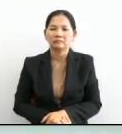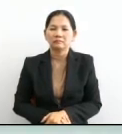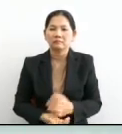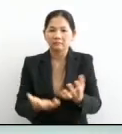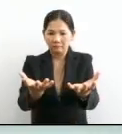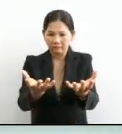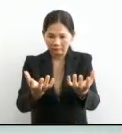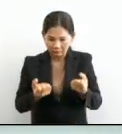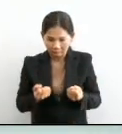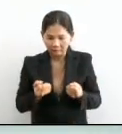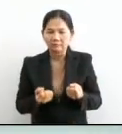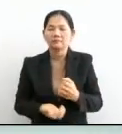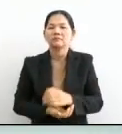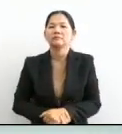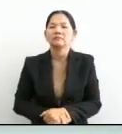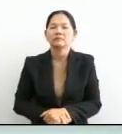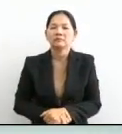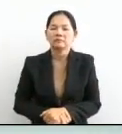kê trơ cả